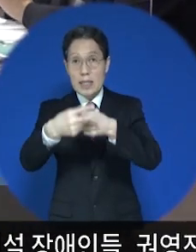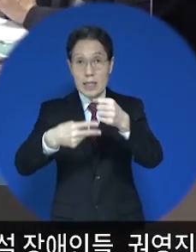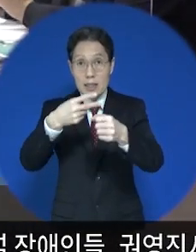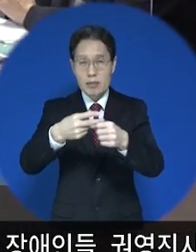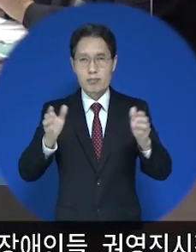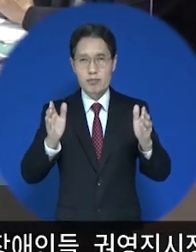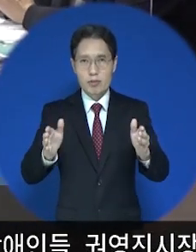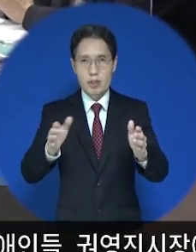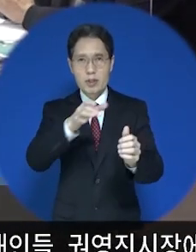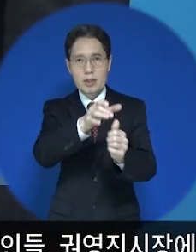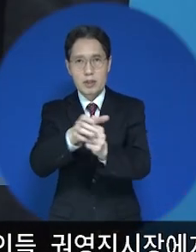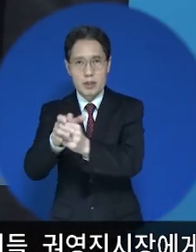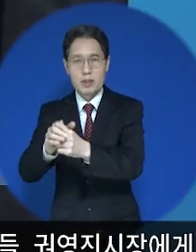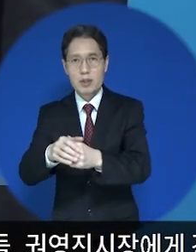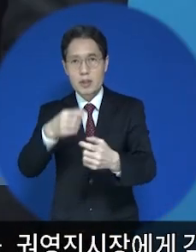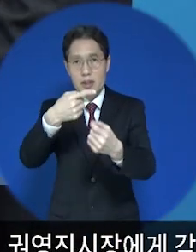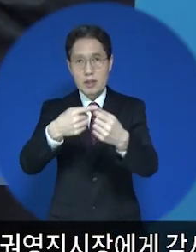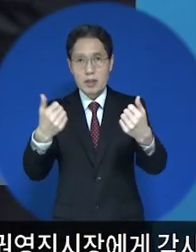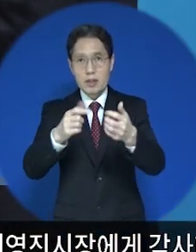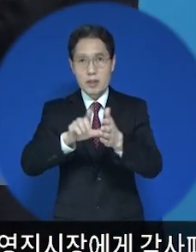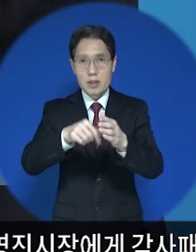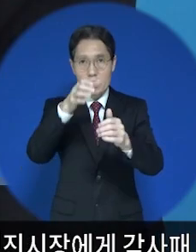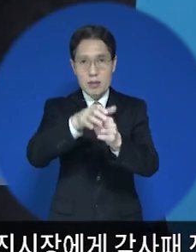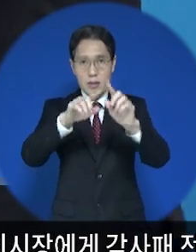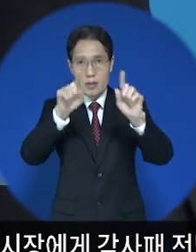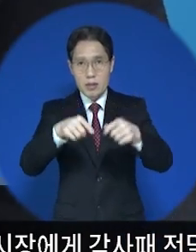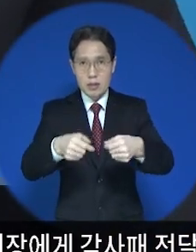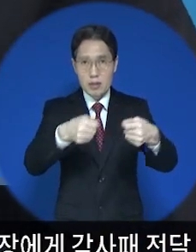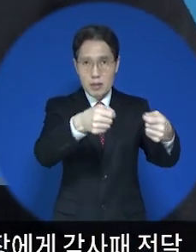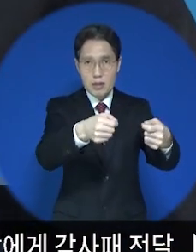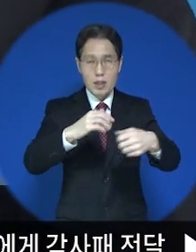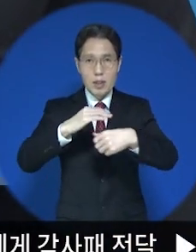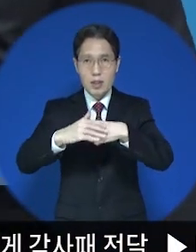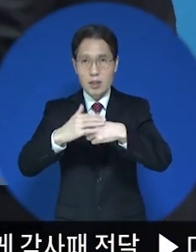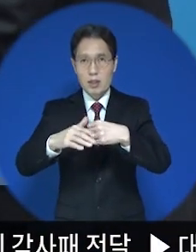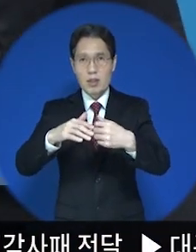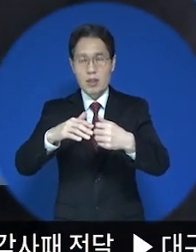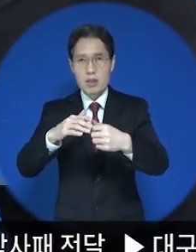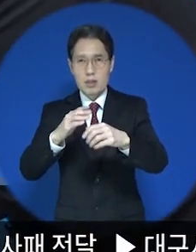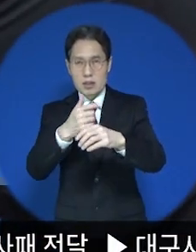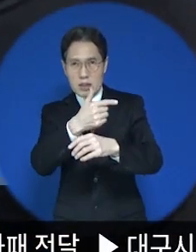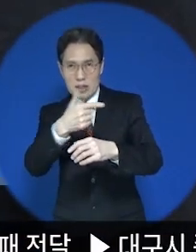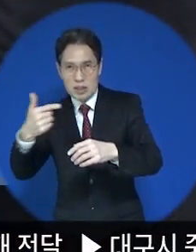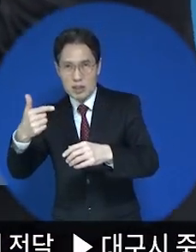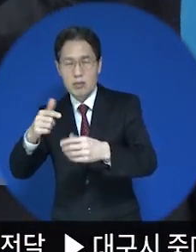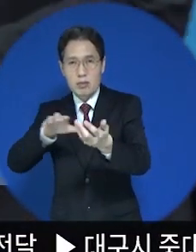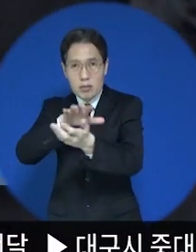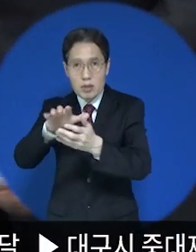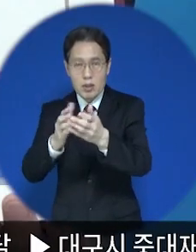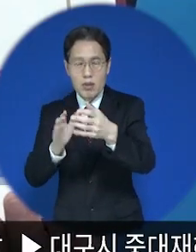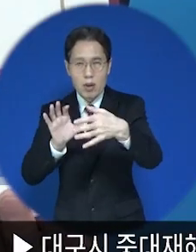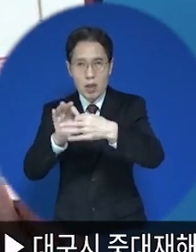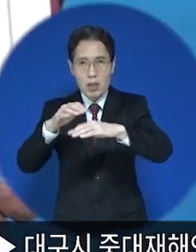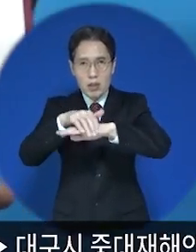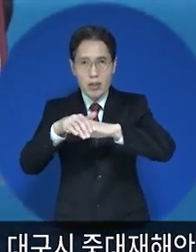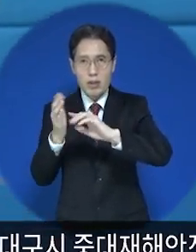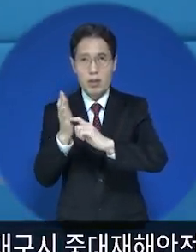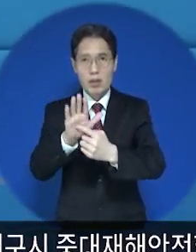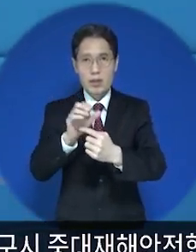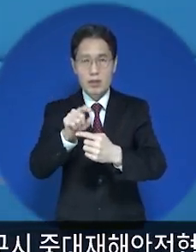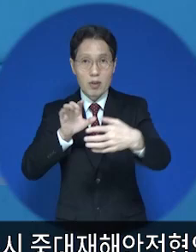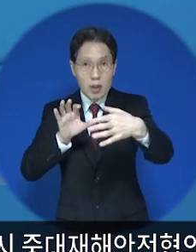임기로 구성되었습니다 첫 회의 에서는 위촉장 수여와 대구시 중 대 재해 대응 계획 소개 중대재해